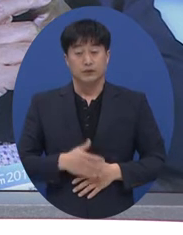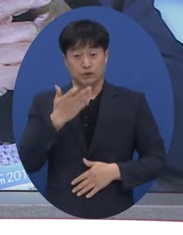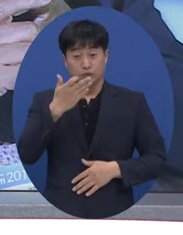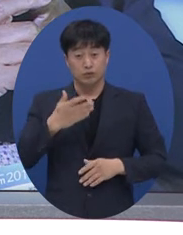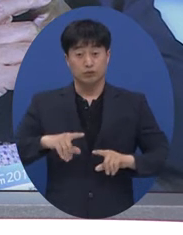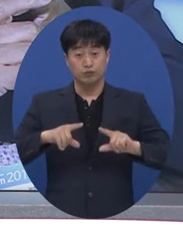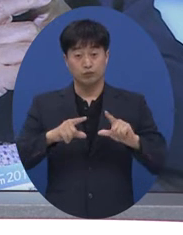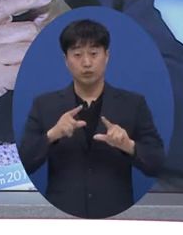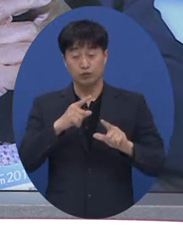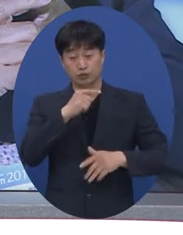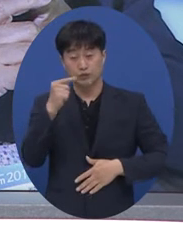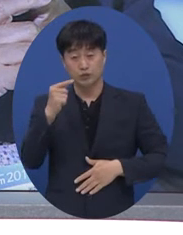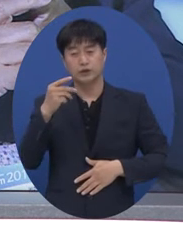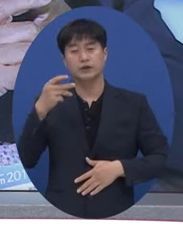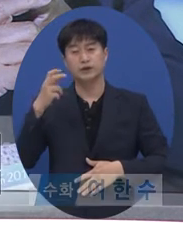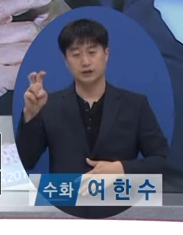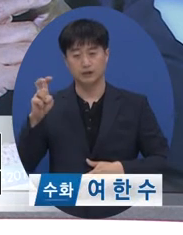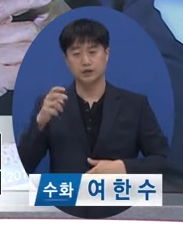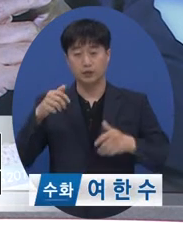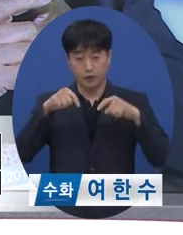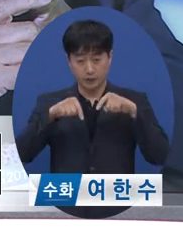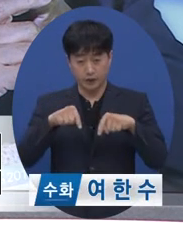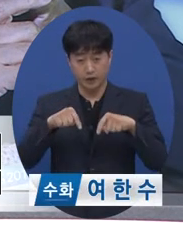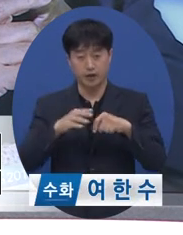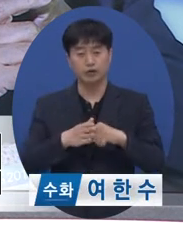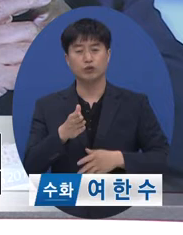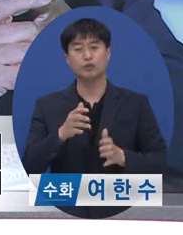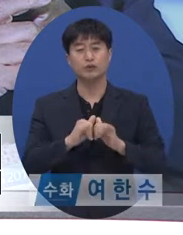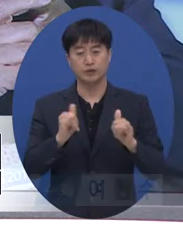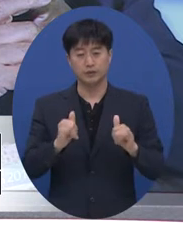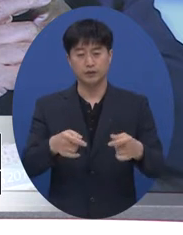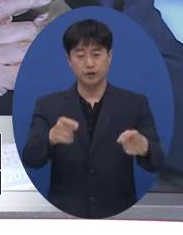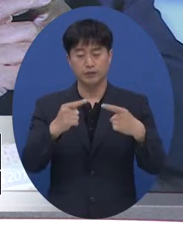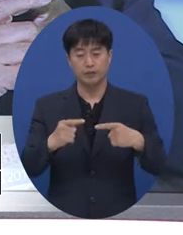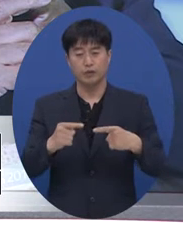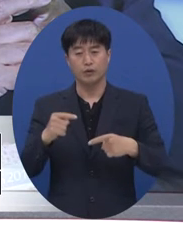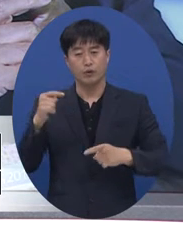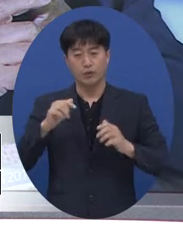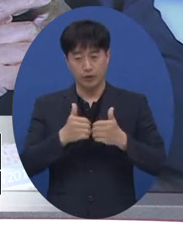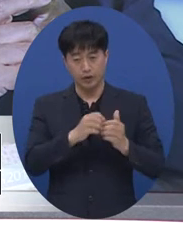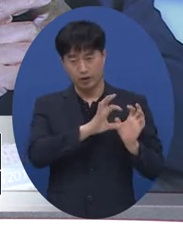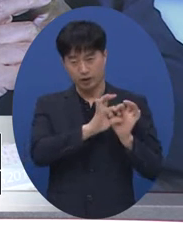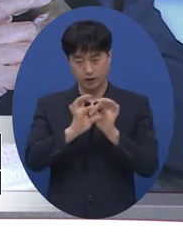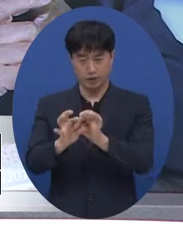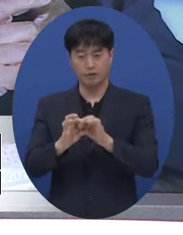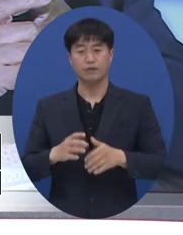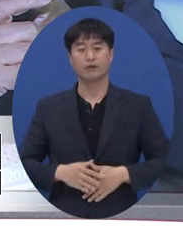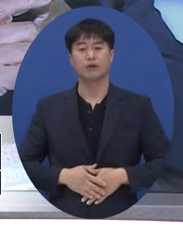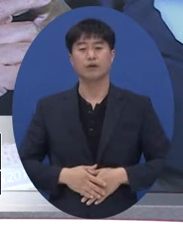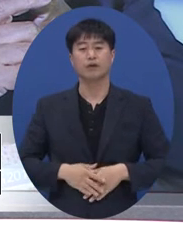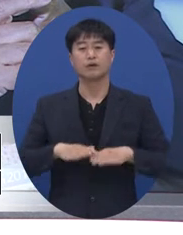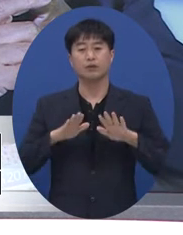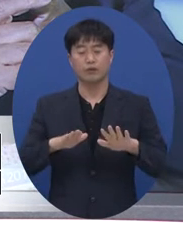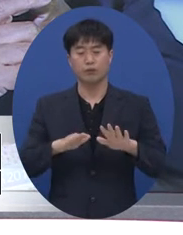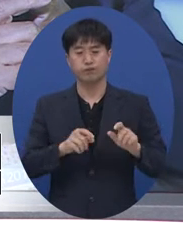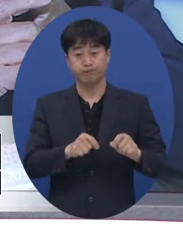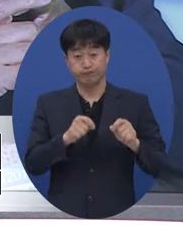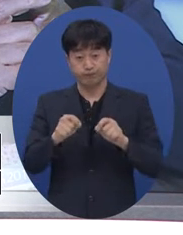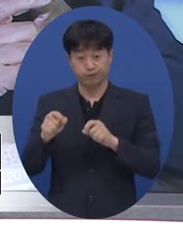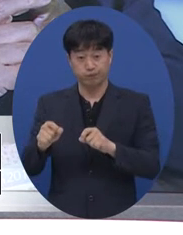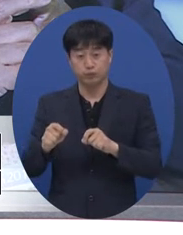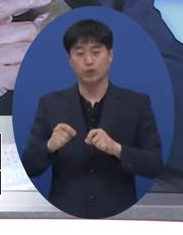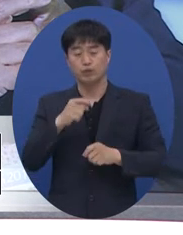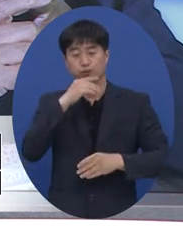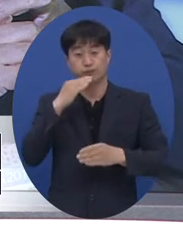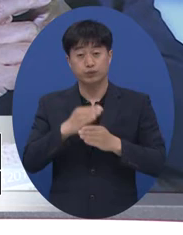19일부터 20일까지 열린 DMZ 포럼에는 국내외 전문가들이 참여해 심도 깊은 토론을 이어갔는데요. 현재 교착 상태를 겪고 있는